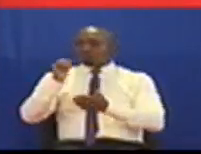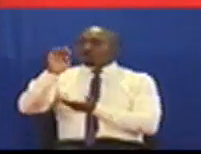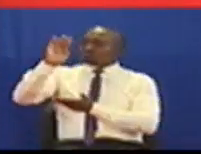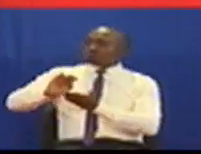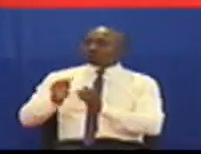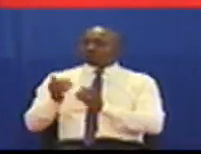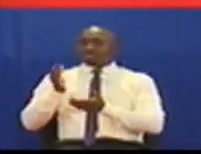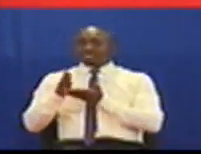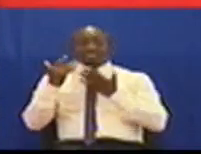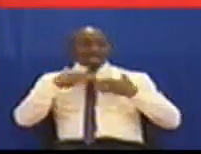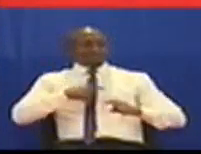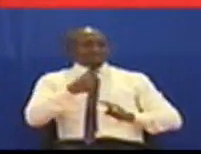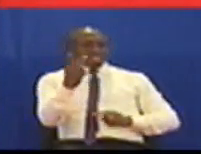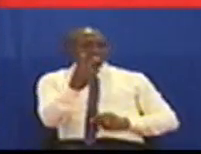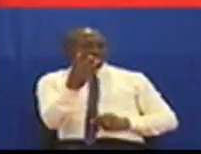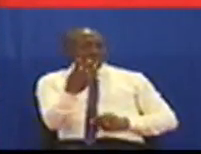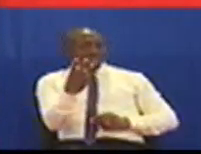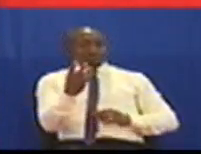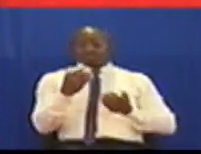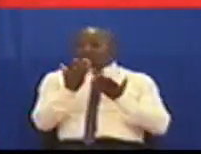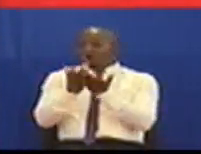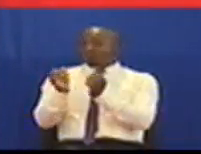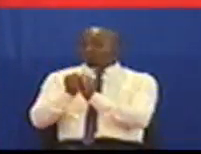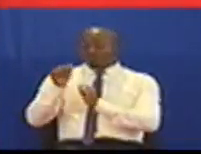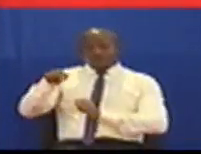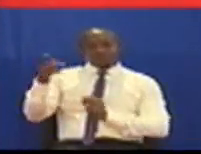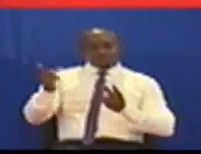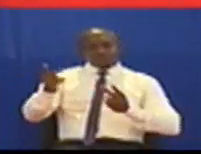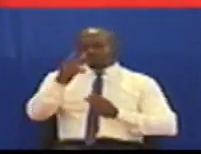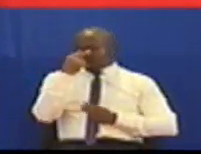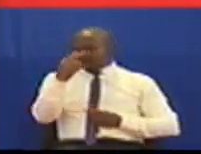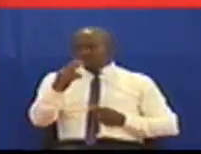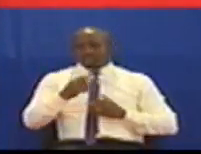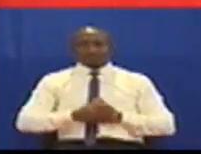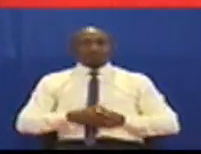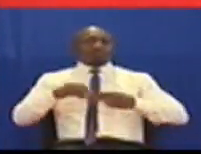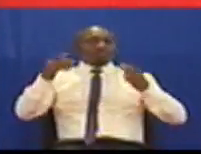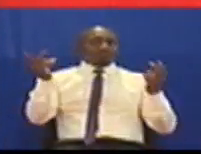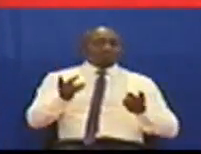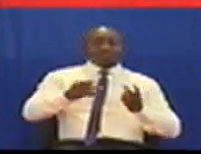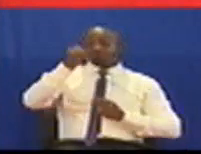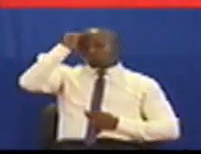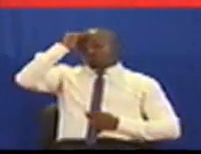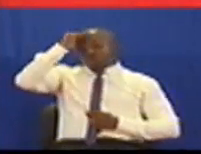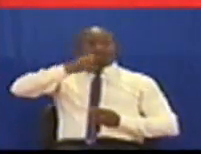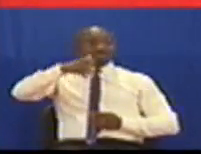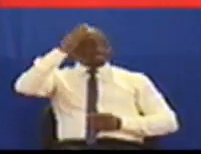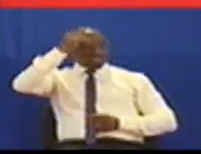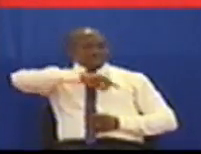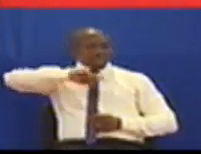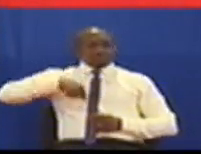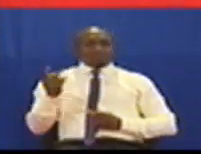afya 124. Naomba masuala ya pia yaangaliwe. Lakini pia itakumbua kwamba serikali yetu ilikuwa na nia